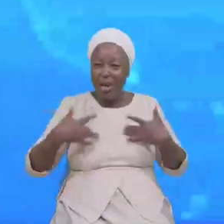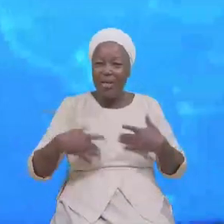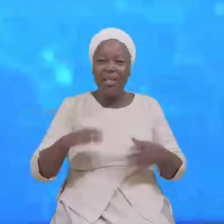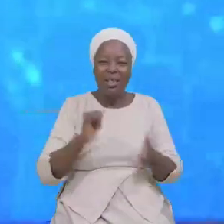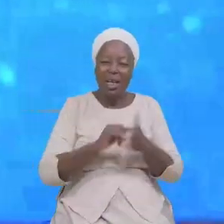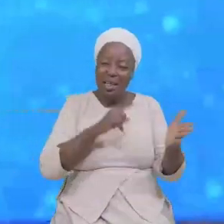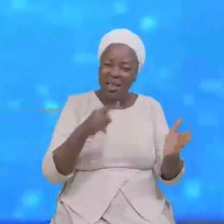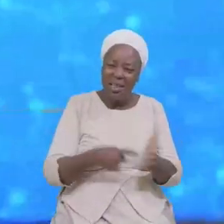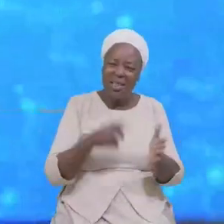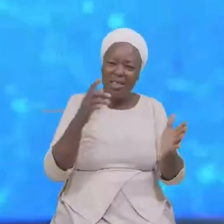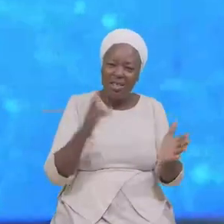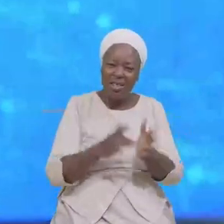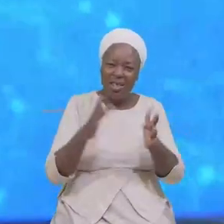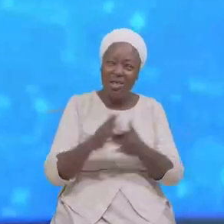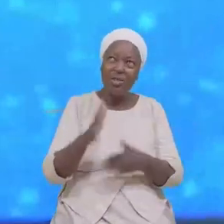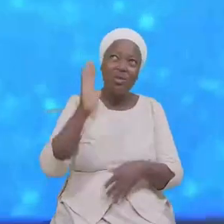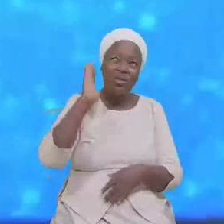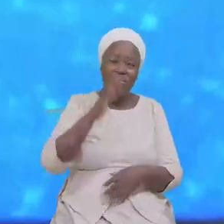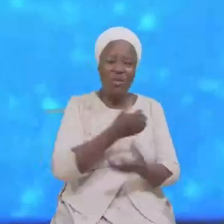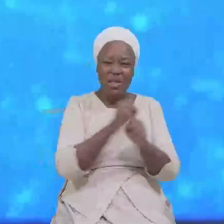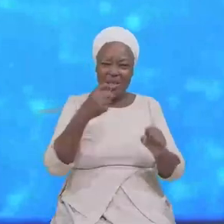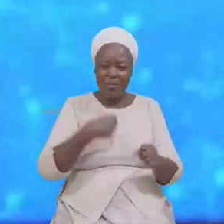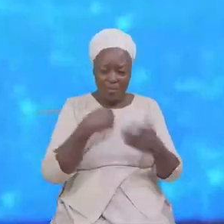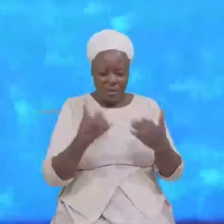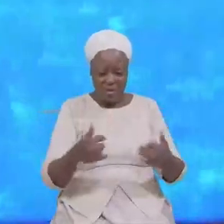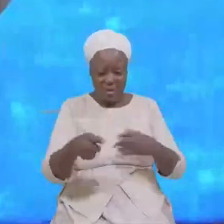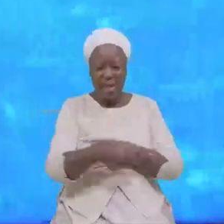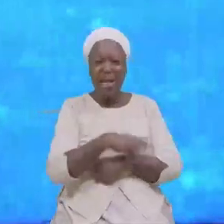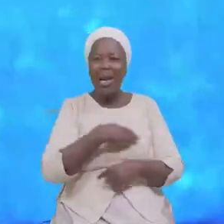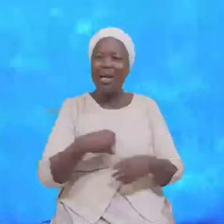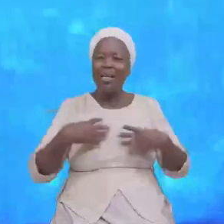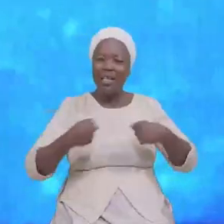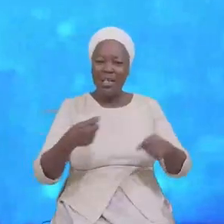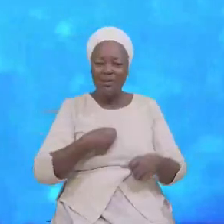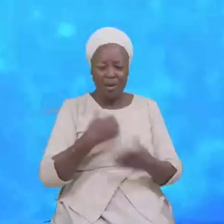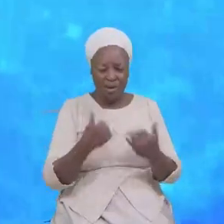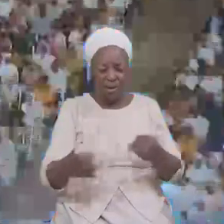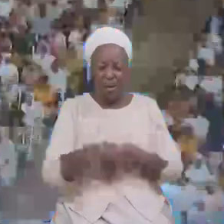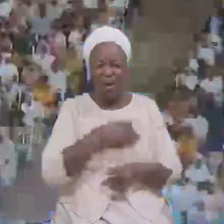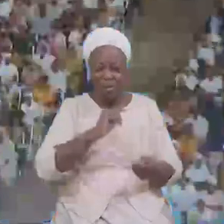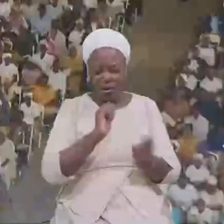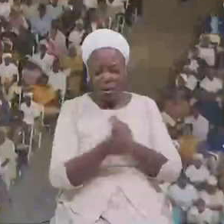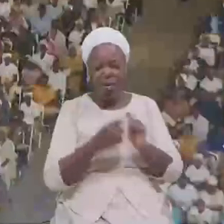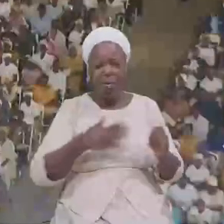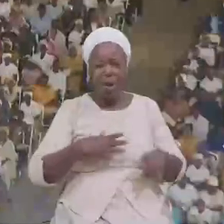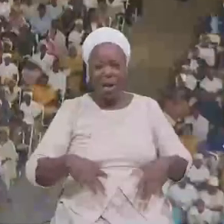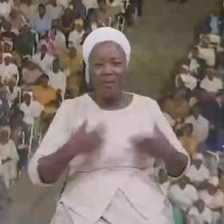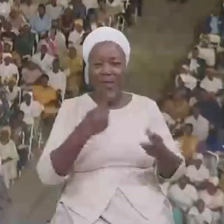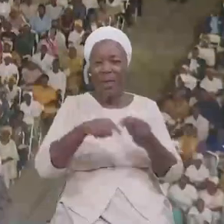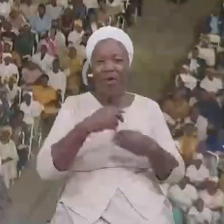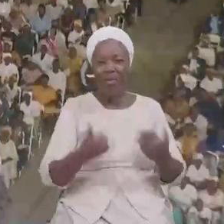Jésus va me sauver ce soir. Il va me guérir aujourd'hui et il va transformer ma vie aujourd'hui.